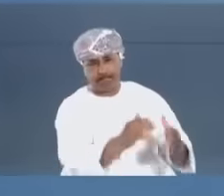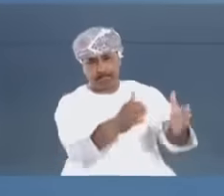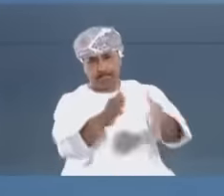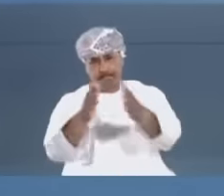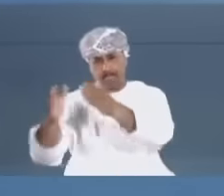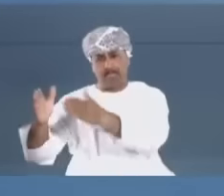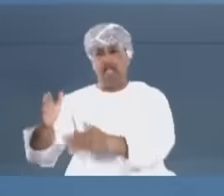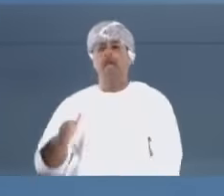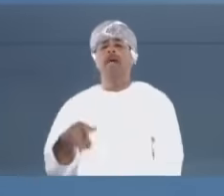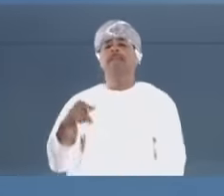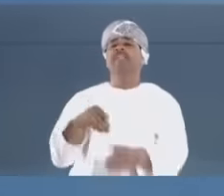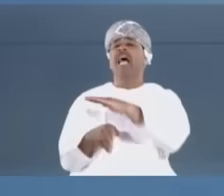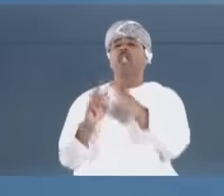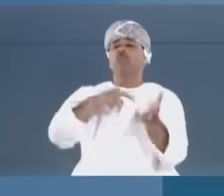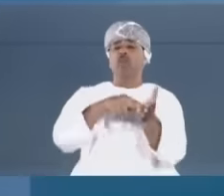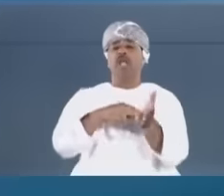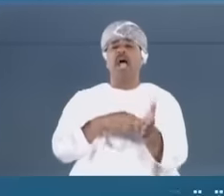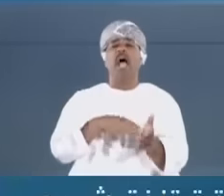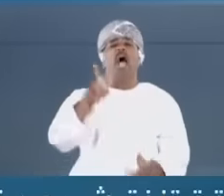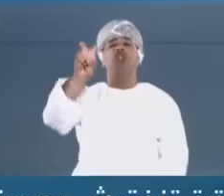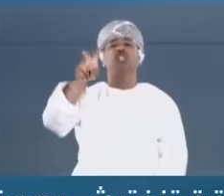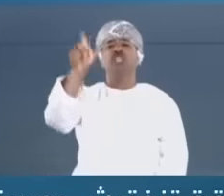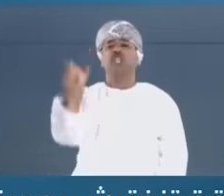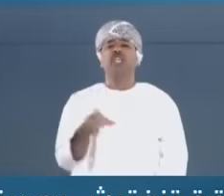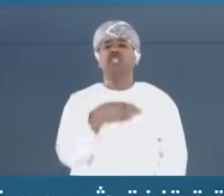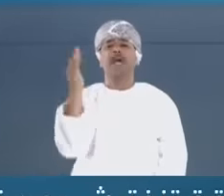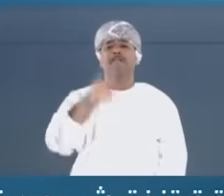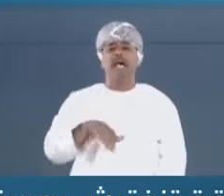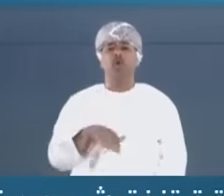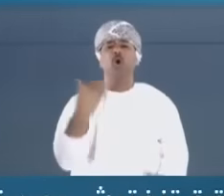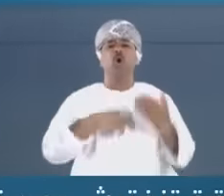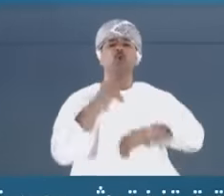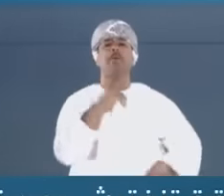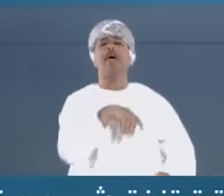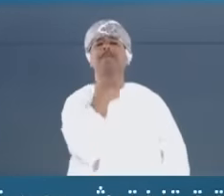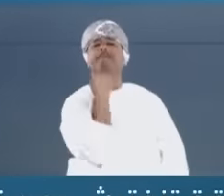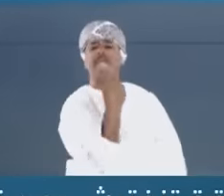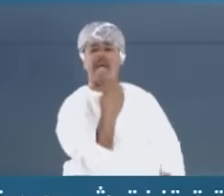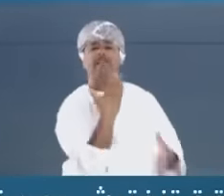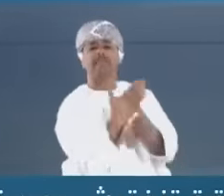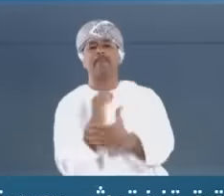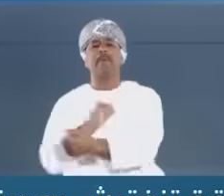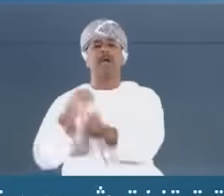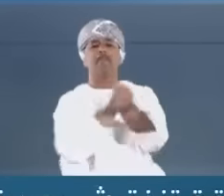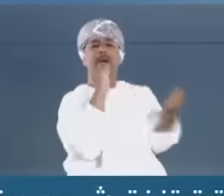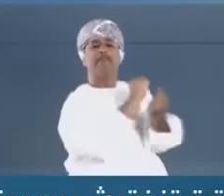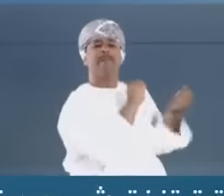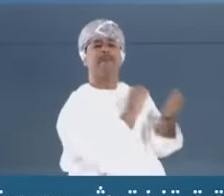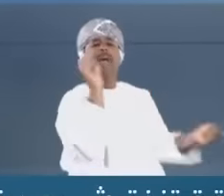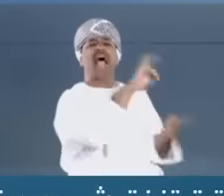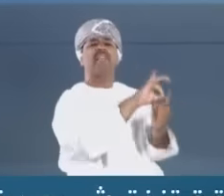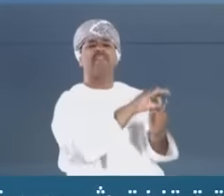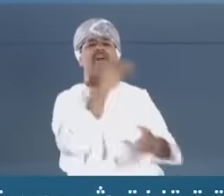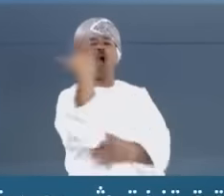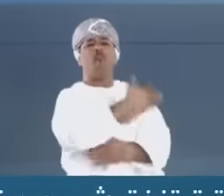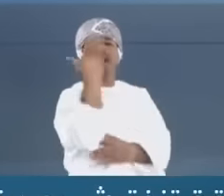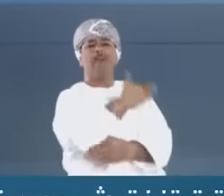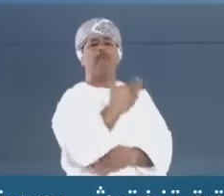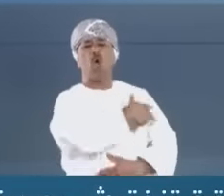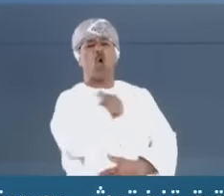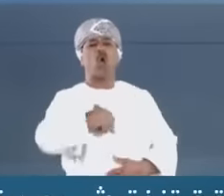ميدانيا، قتل 20 شخصا على الأقل وأصيب أكثر من 100 آخرين في عدة تفجيرات استهدفت نقطة تفتيش أمنية